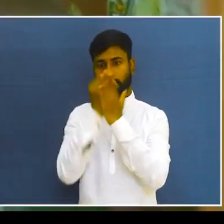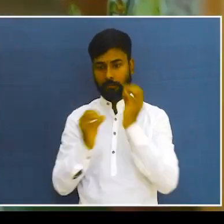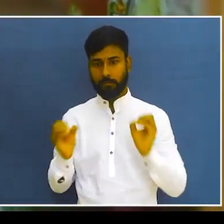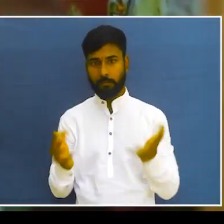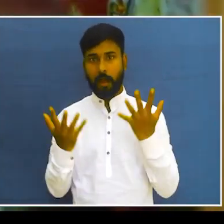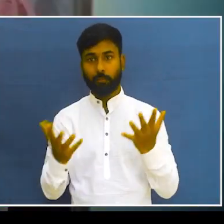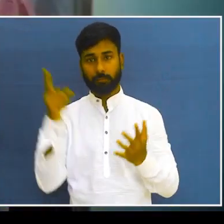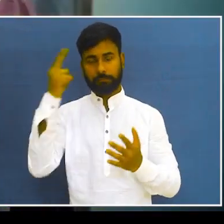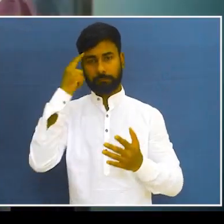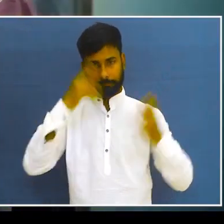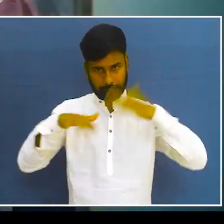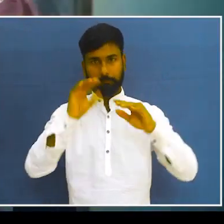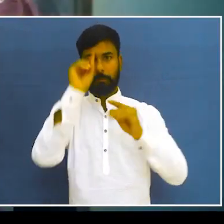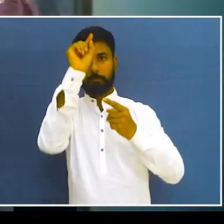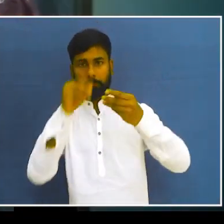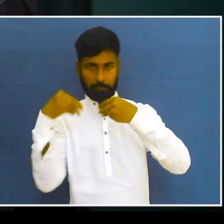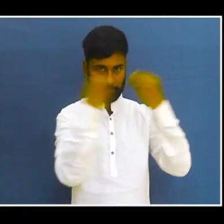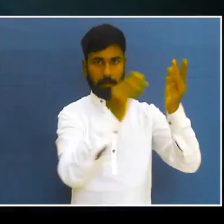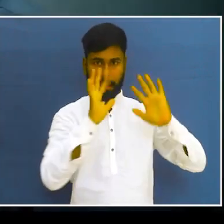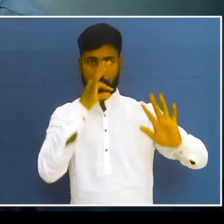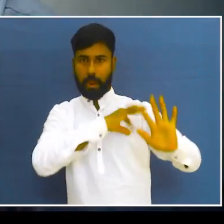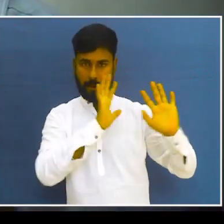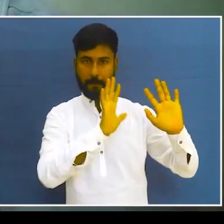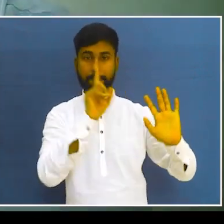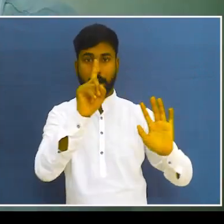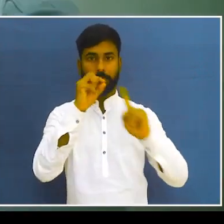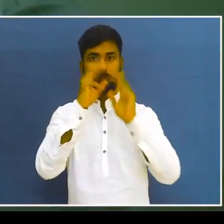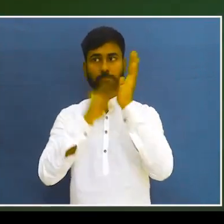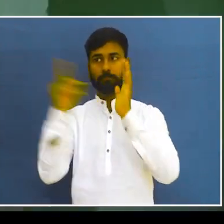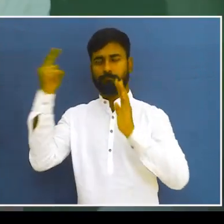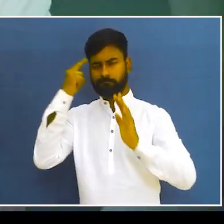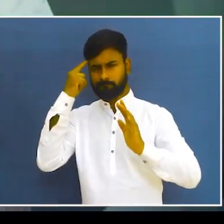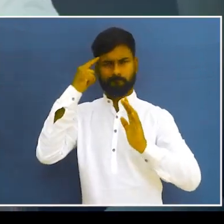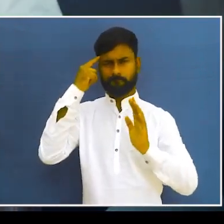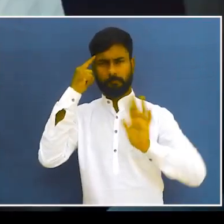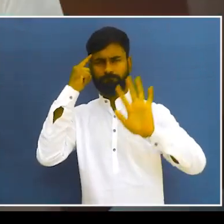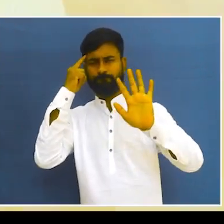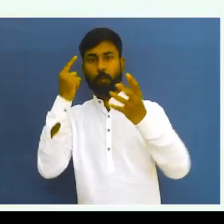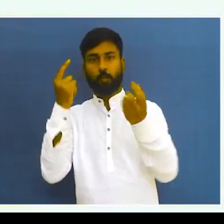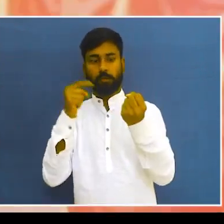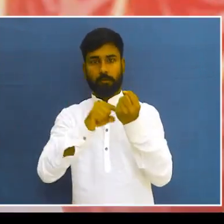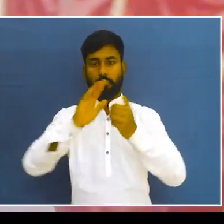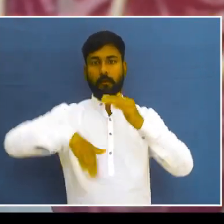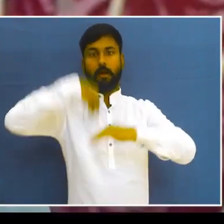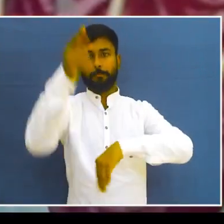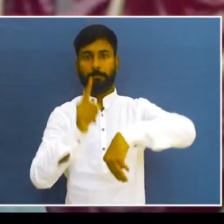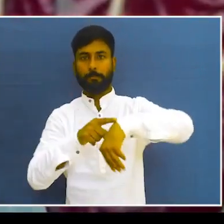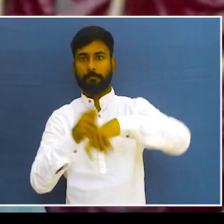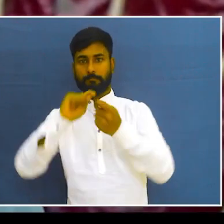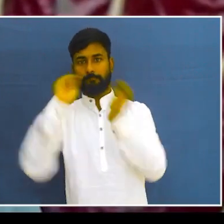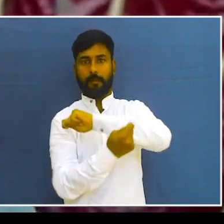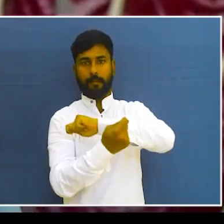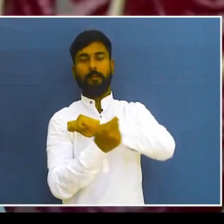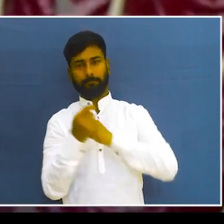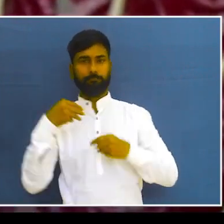व्यक्ति भी राष्ट्र निर्माण में अपनी अहम भूमिका सुनिश्चित कर रहा है। लेकिन आज देश में